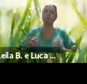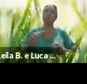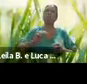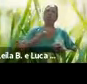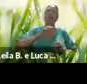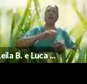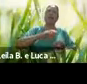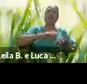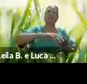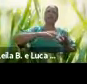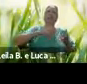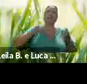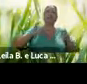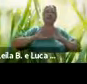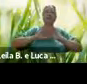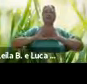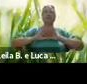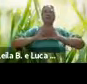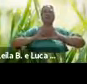noi